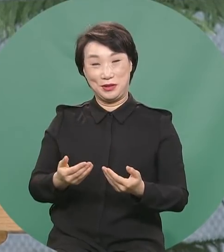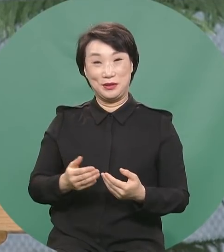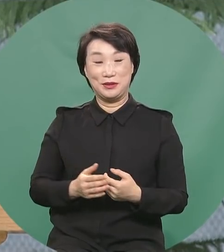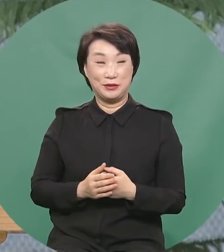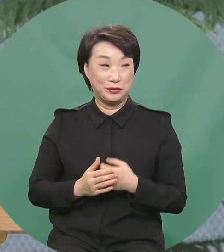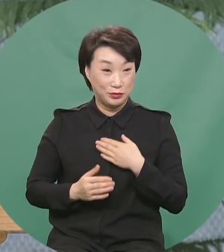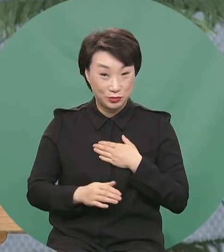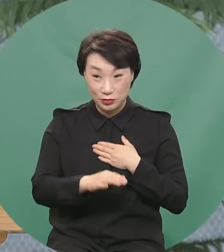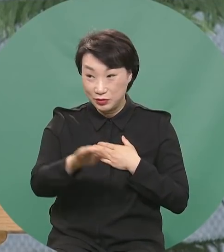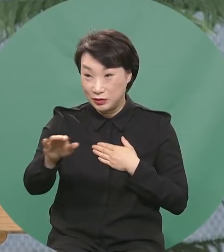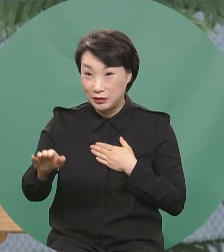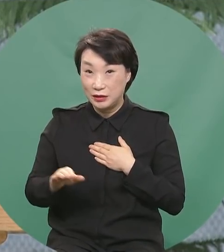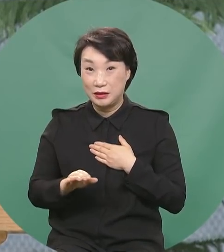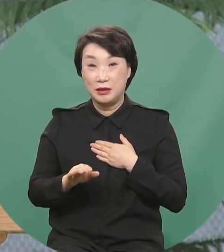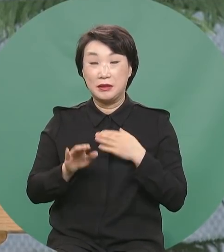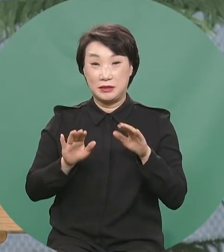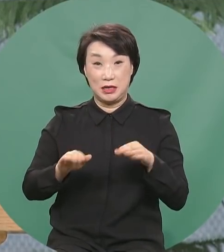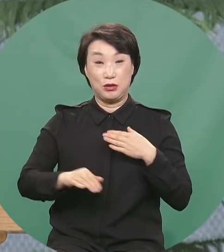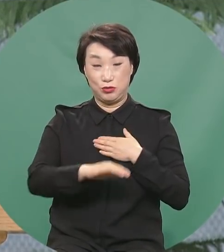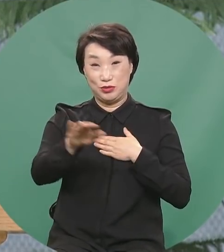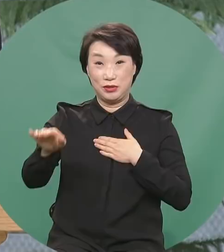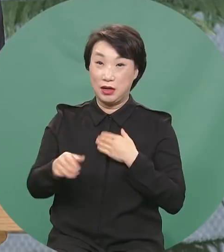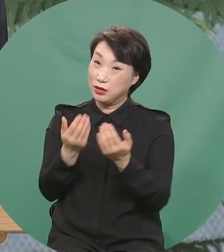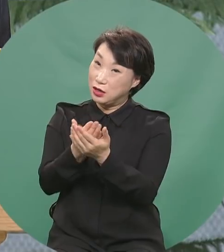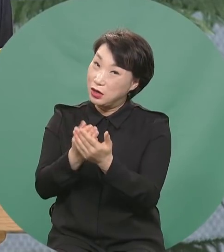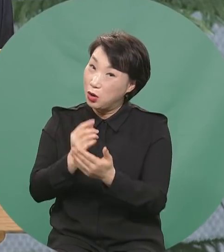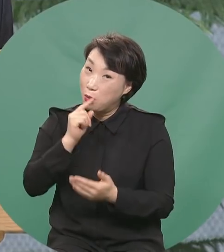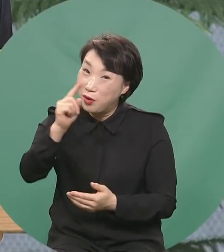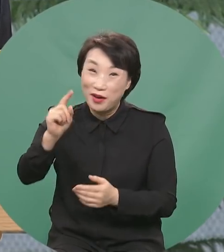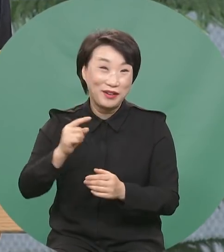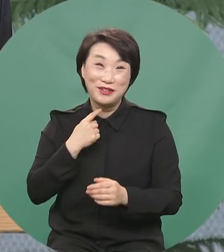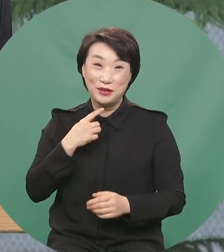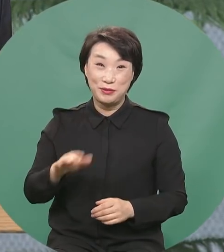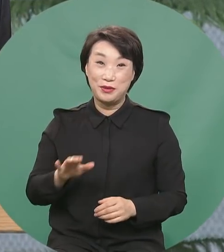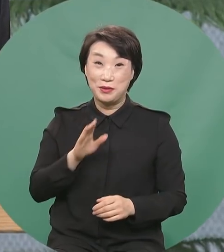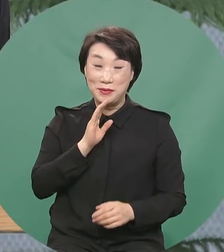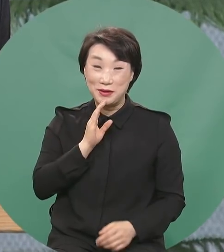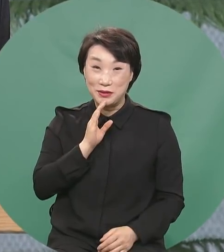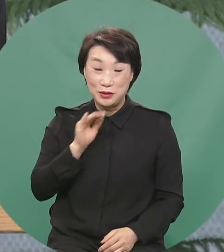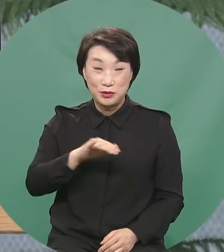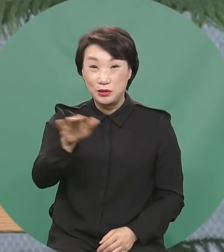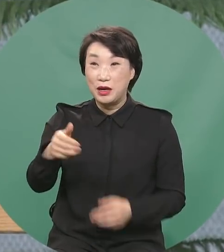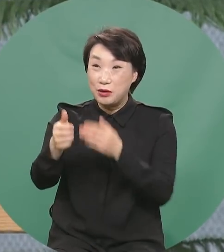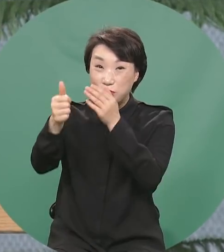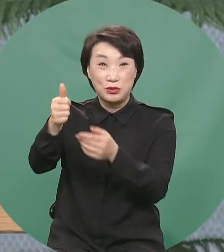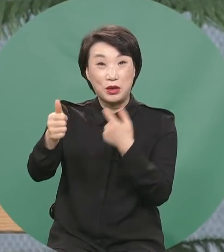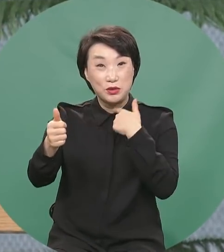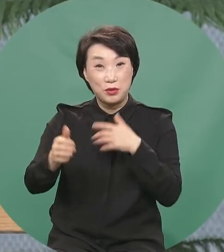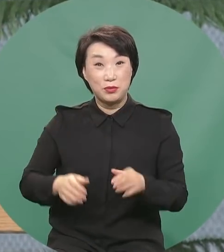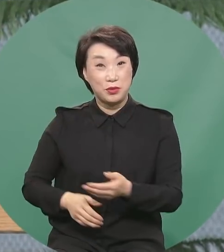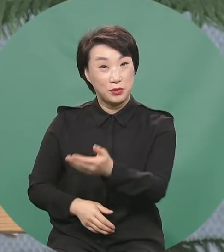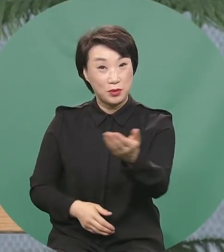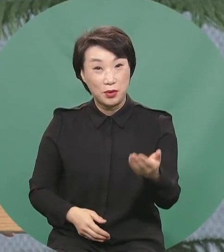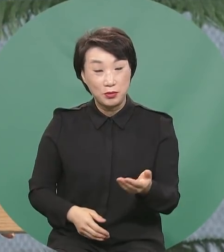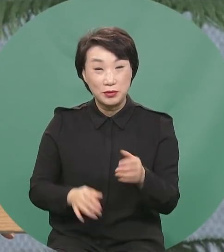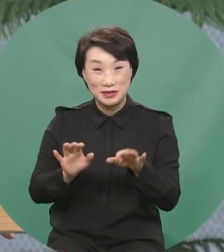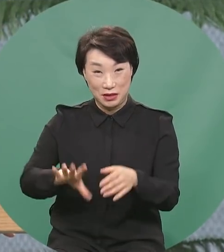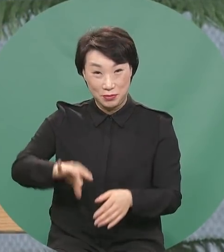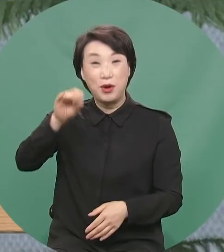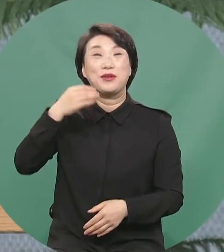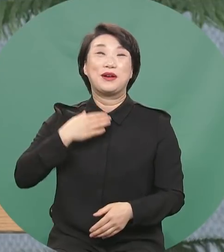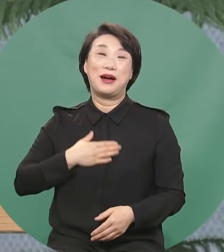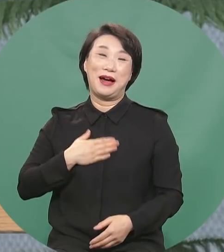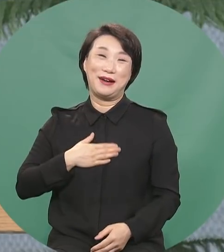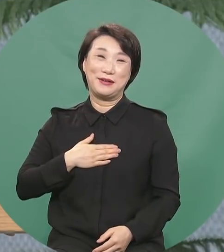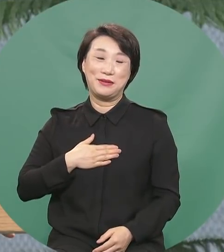입었기에 우리가 달라간 것도 아니고 청구한 것도 아닌데 먼저